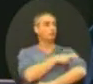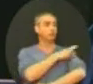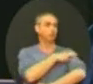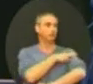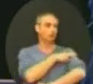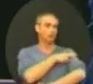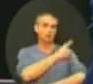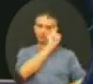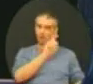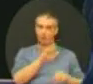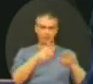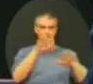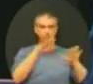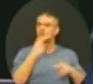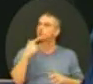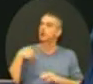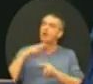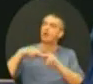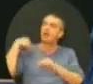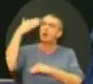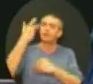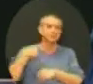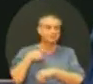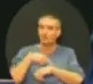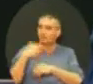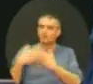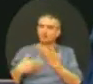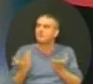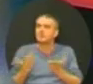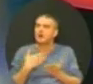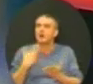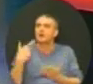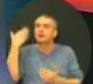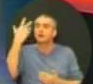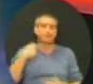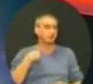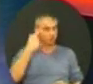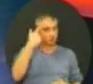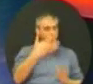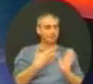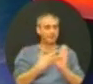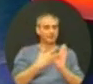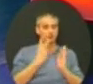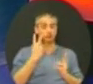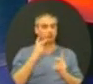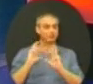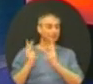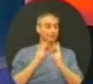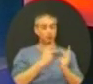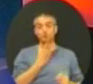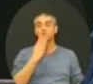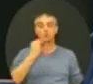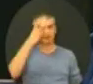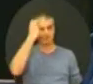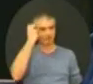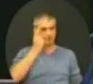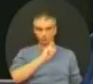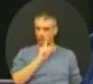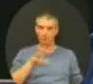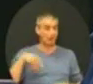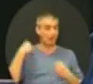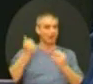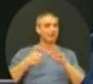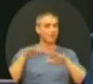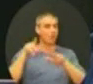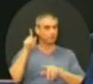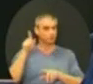כנראה שראש הממשלה מרגיש לאן זה מוביל אותנו? אני אומר לך, הזמן שלנו נגמר. אני חושב שזה המבחן של שני הציבורים, הערבי והיהודי, לא לתת לראש